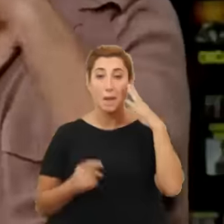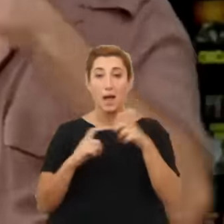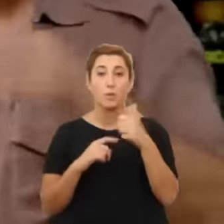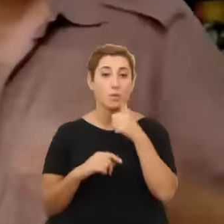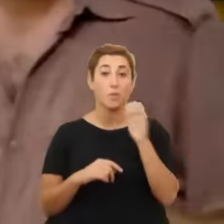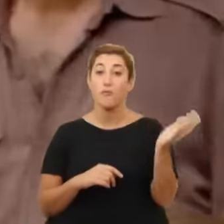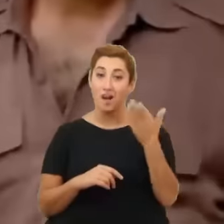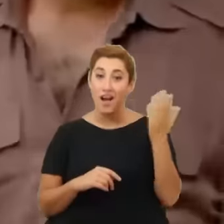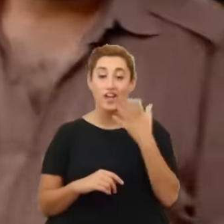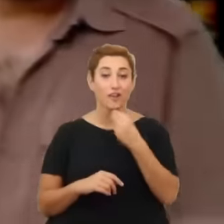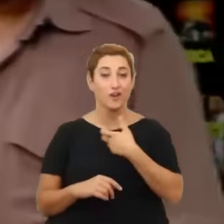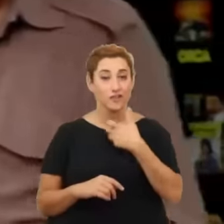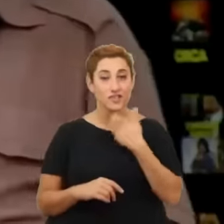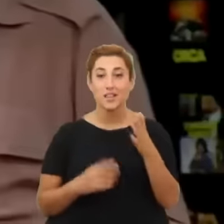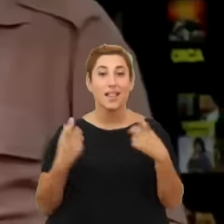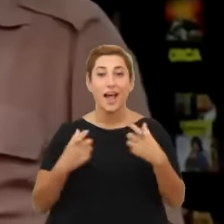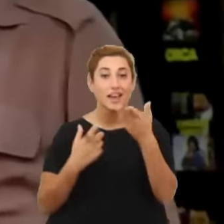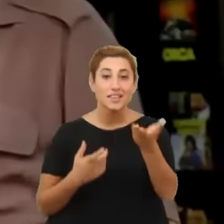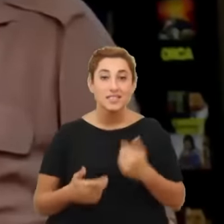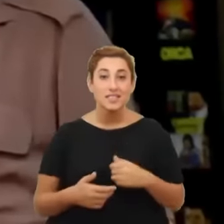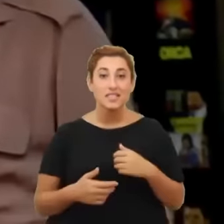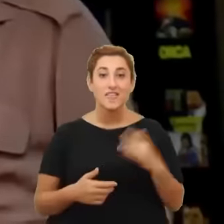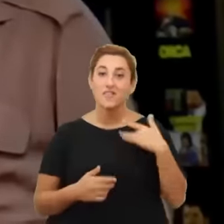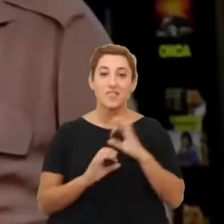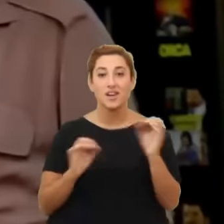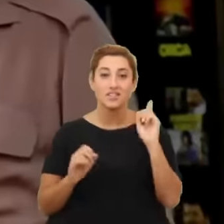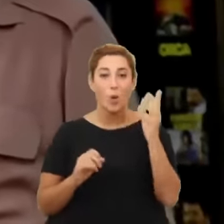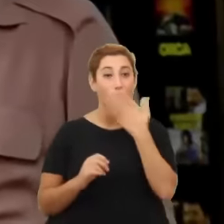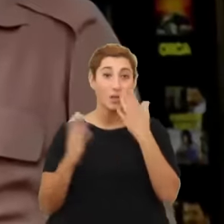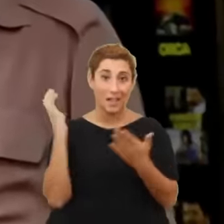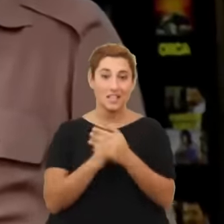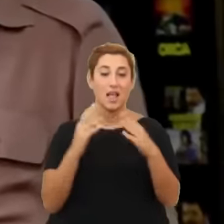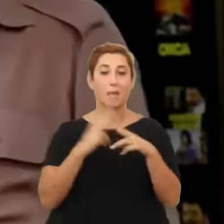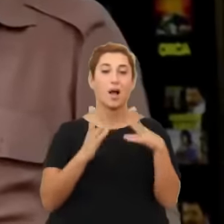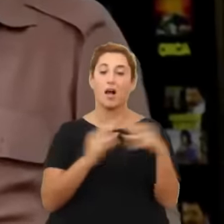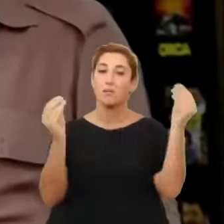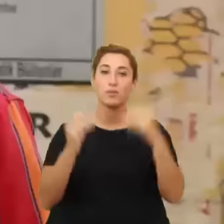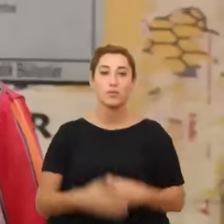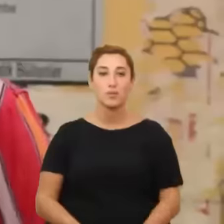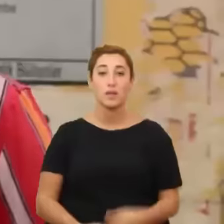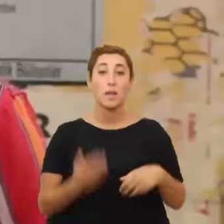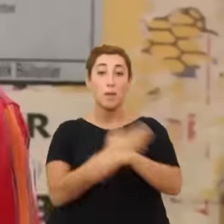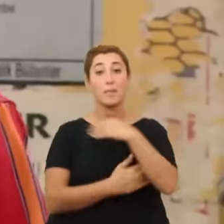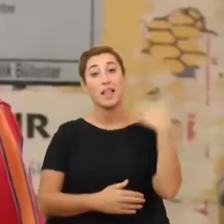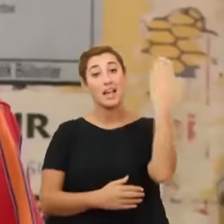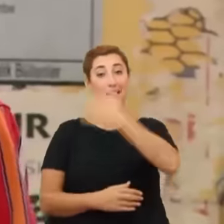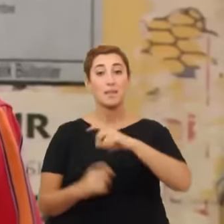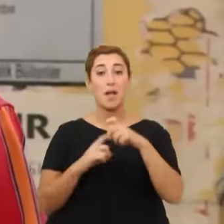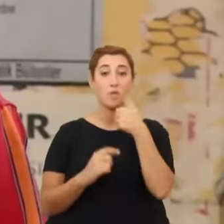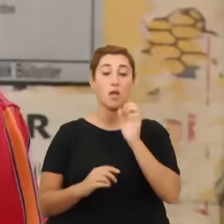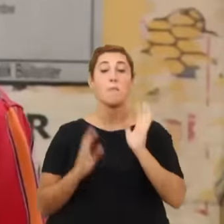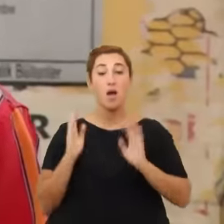abi. Vay, yakışıklı. Neredesin oğlum sen? Vefasız. Ha, bir okulu kazandın, kayboldun ortalıkta. Memlekete gittik Ergun abi.